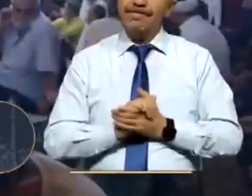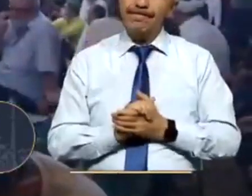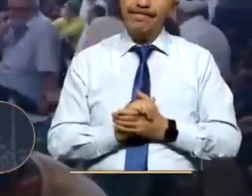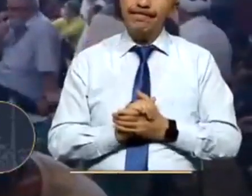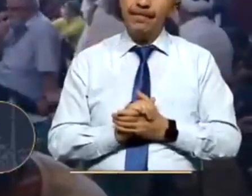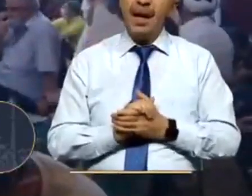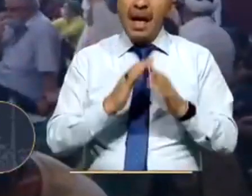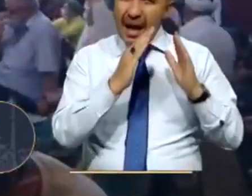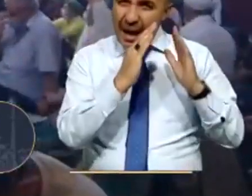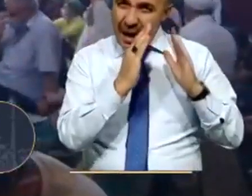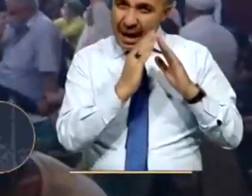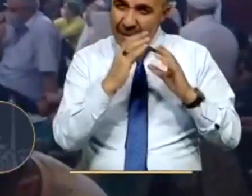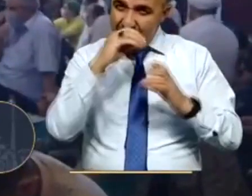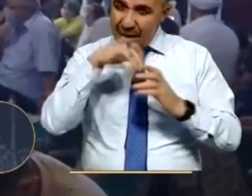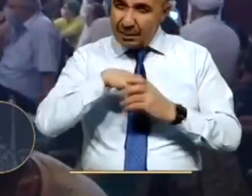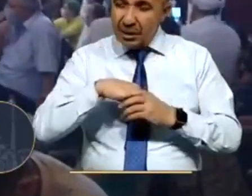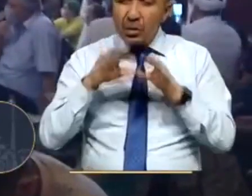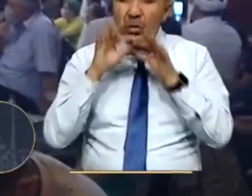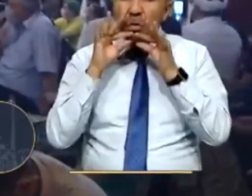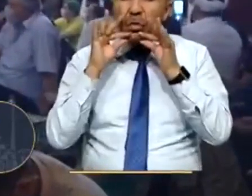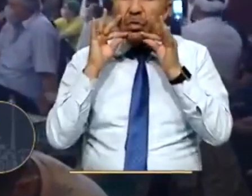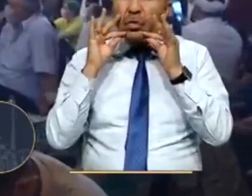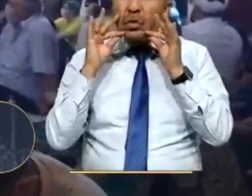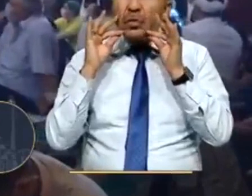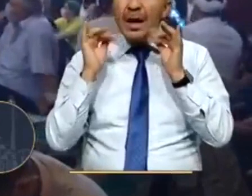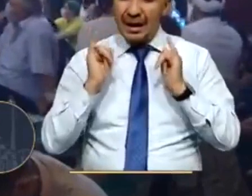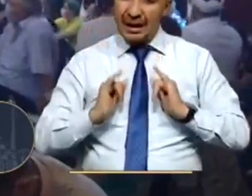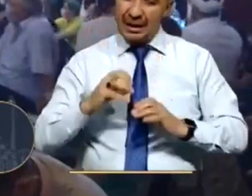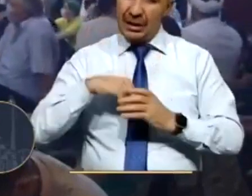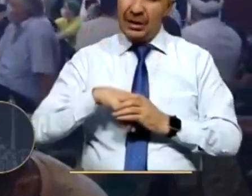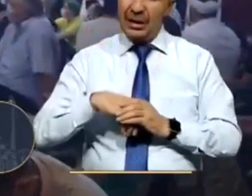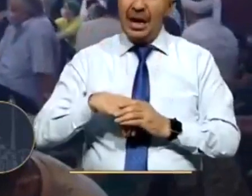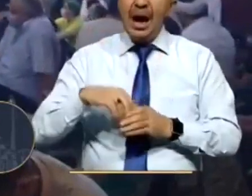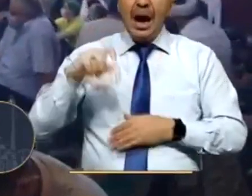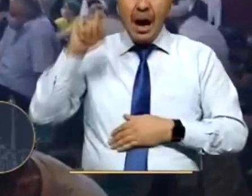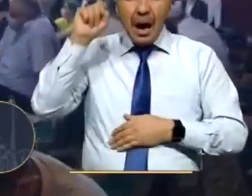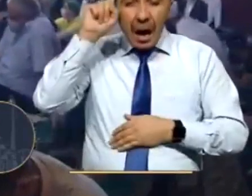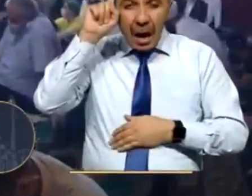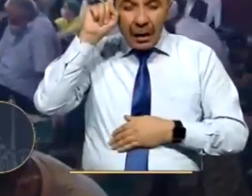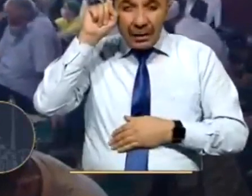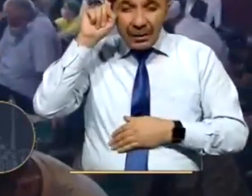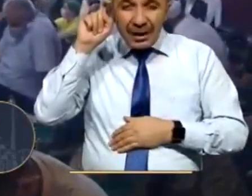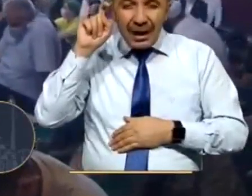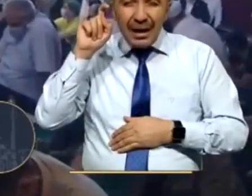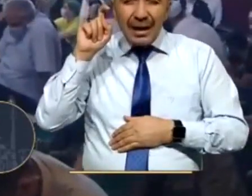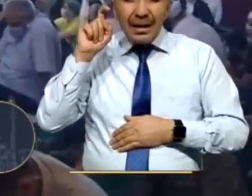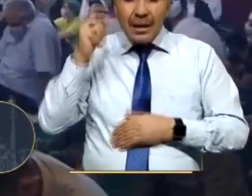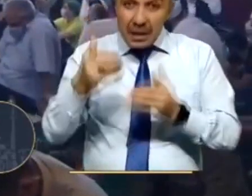Hanelerimizin huzur ve selameti için aklımıza tedbiri, yüzümüze